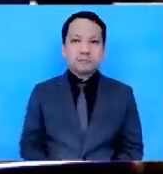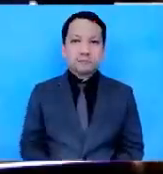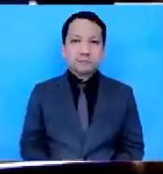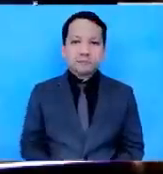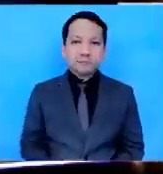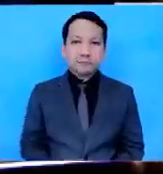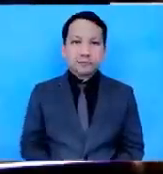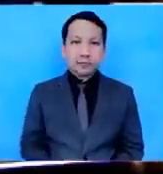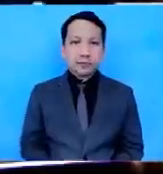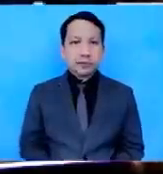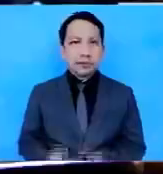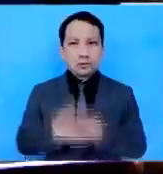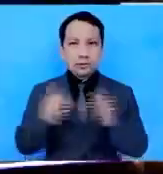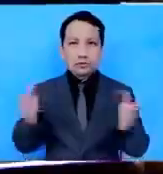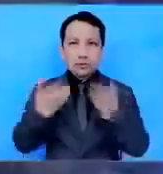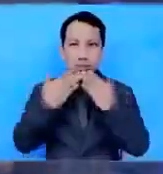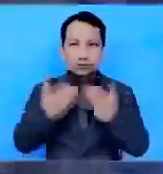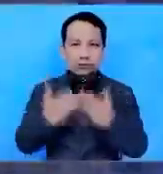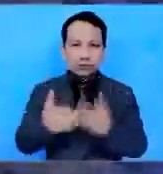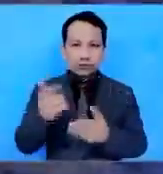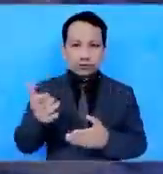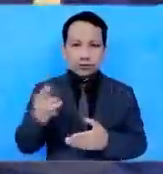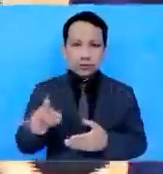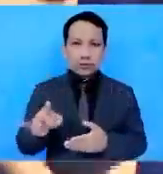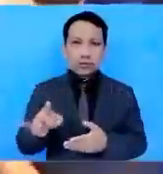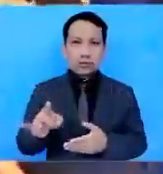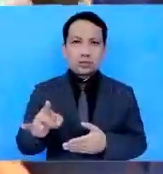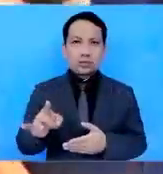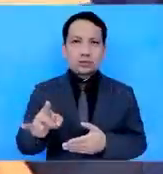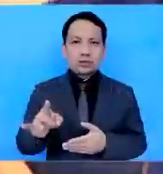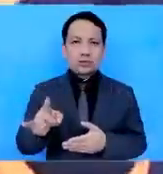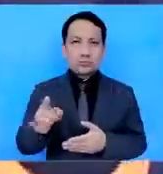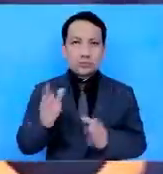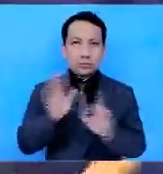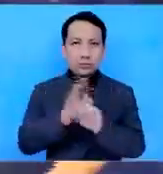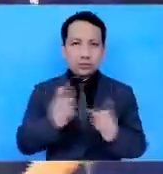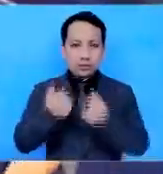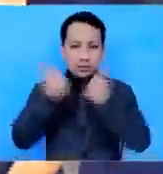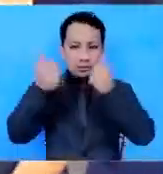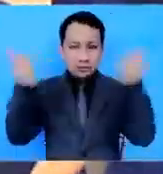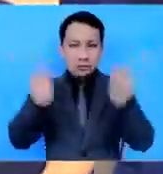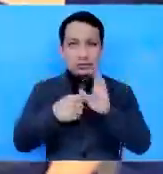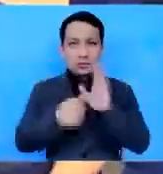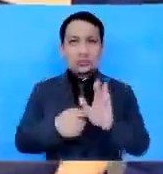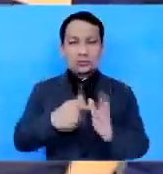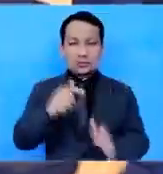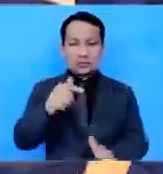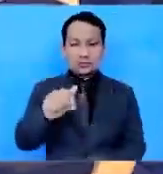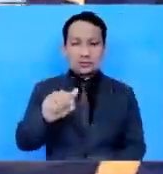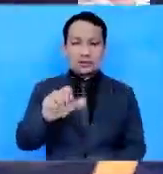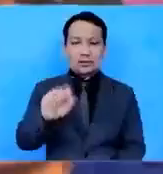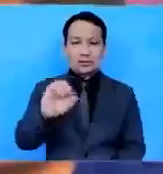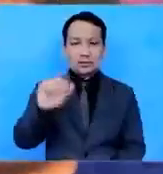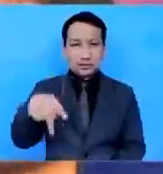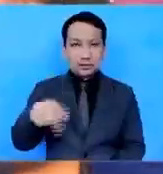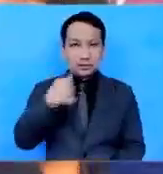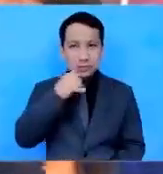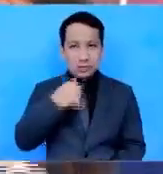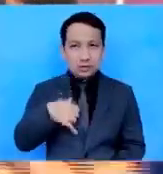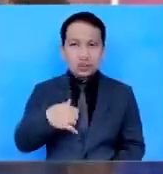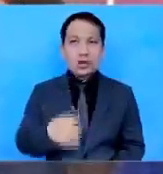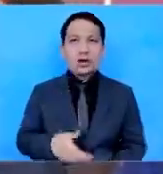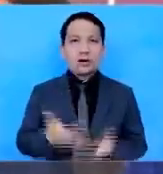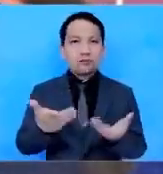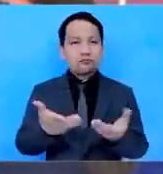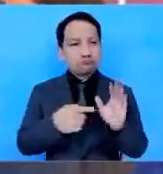It's great at 28! Yan ang trending anniversary show ng ASAP natin to kahapon.